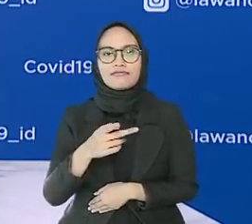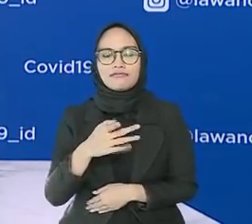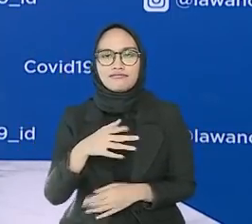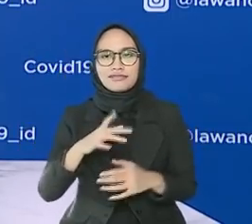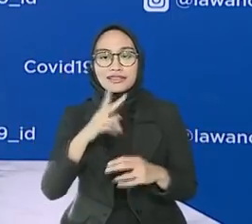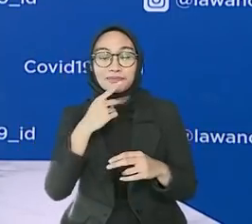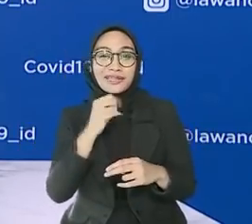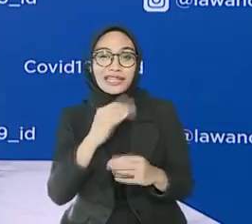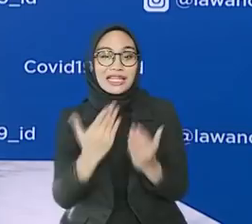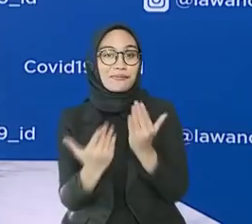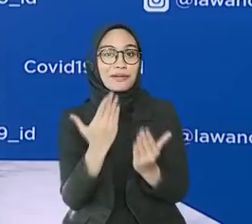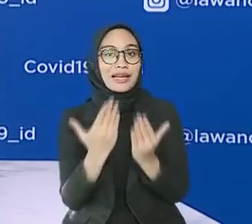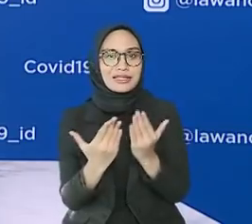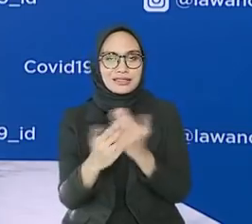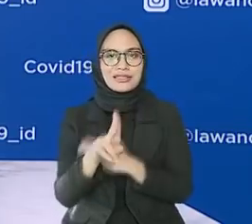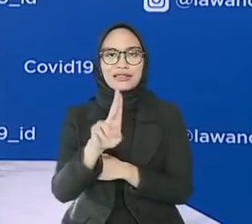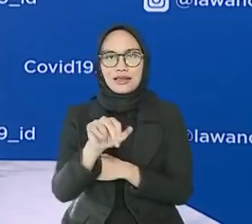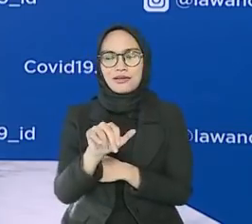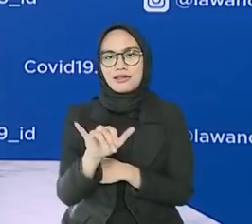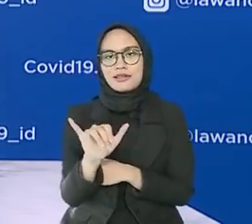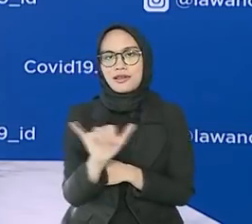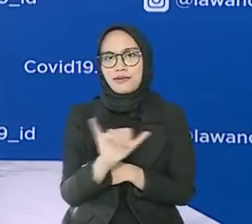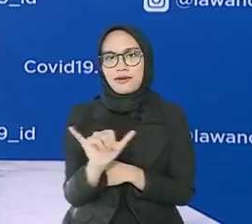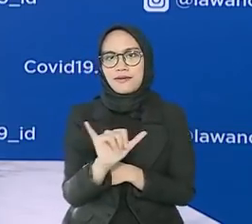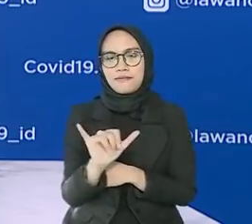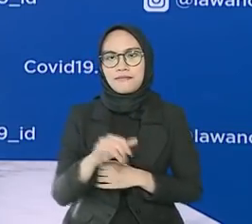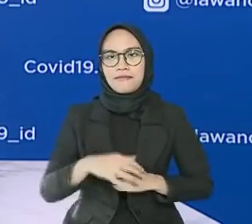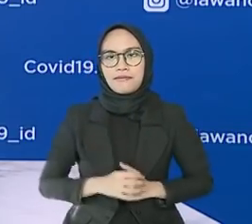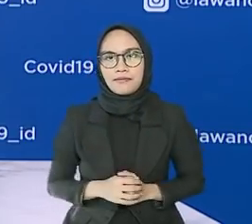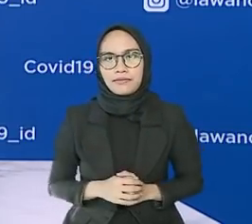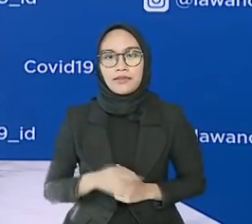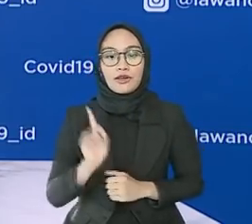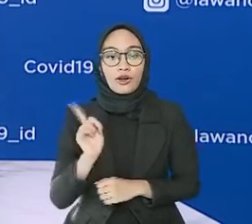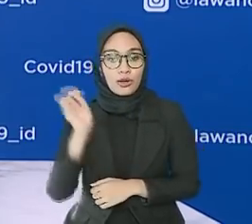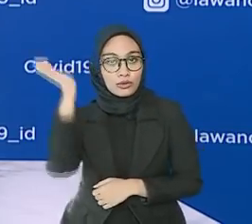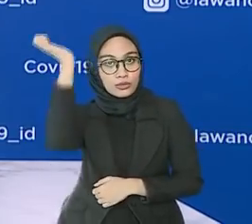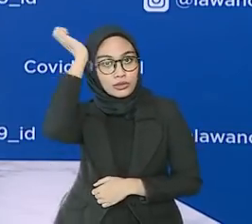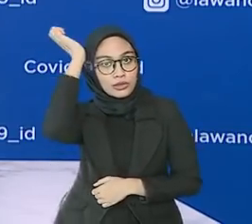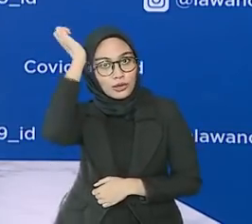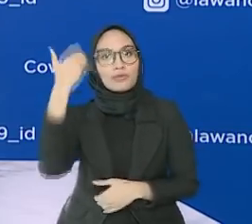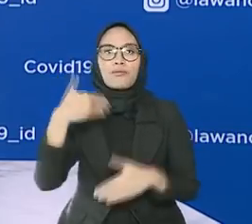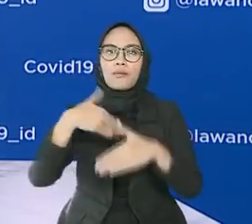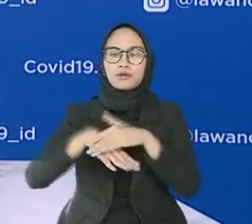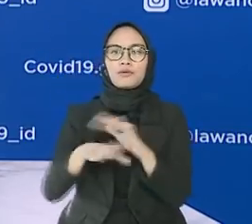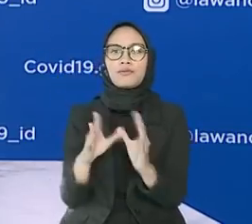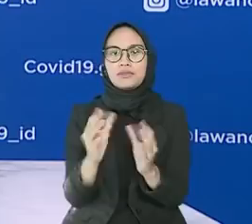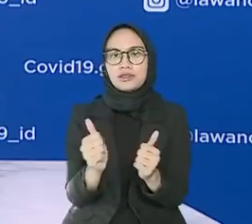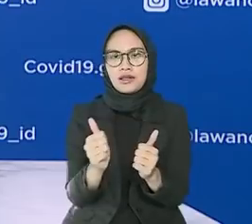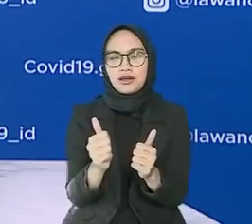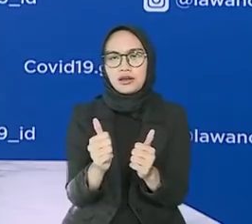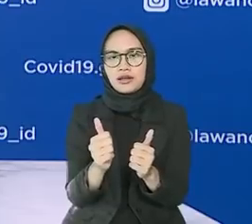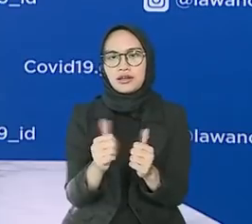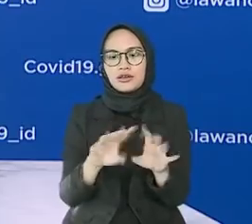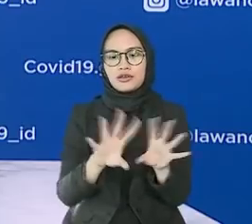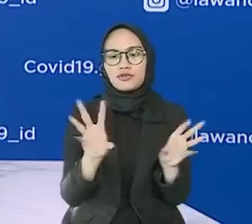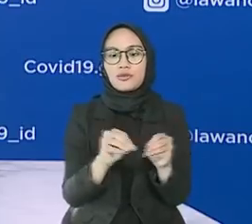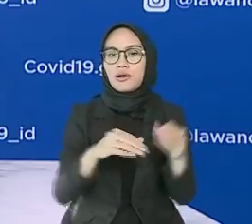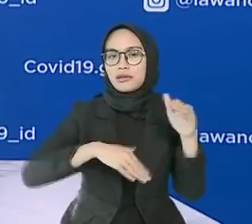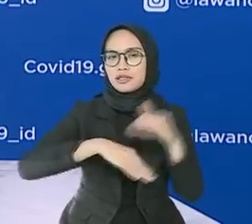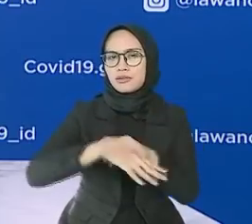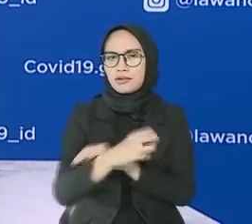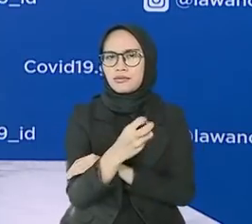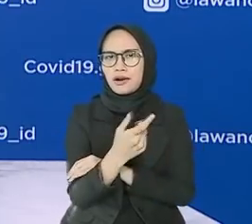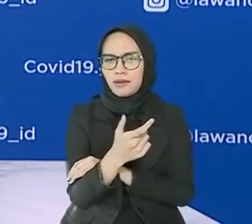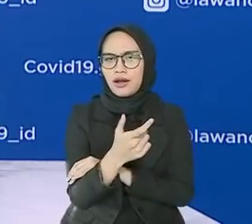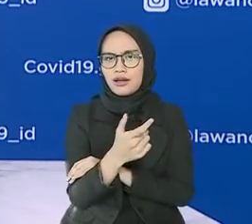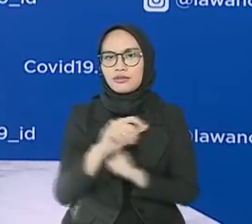dengan menggunakan aplikasi Peduli Lindungi dan hanya yang berkategori hijau yang boleh masuk serta kapasitas maksimal penonton